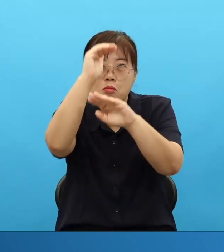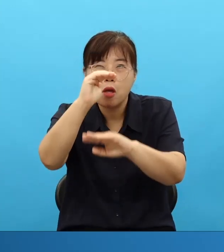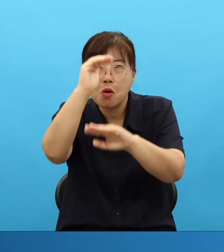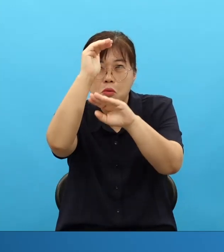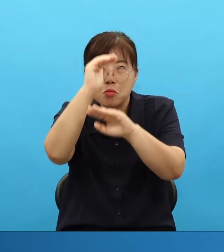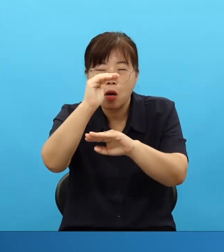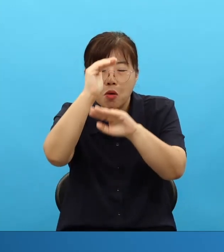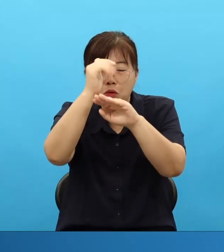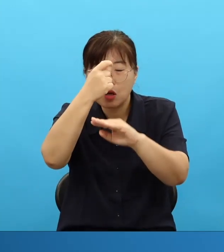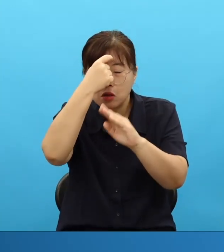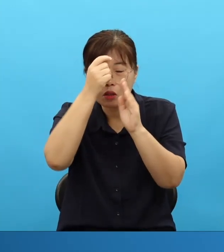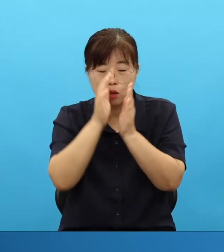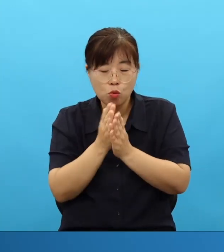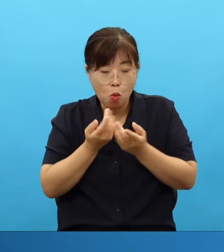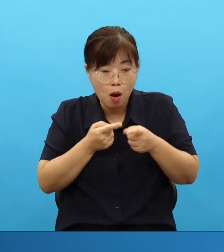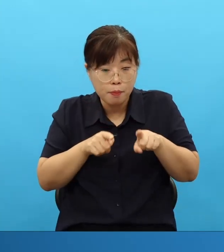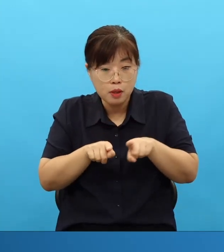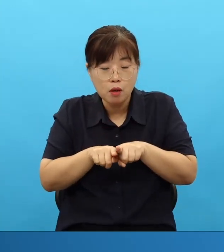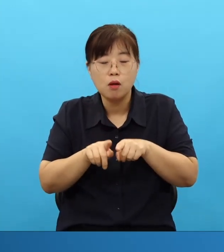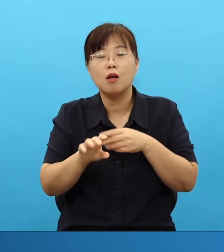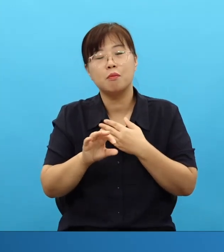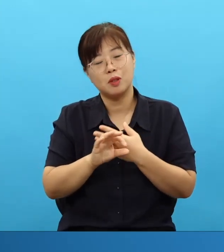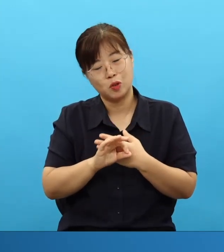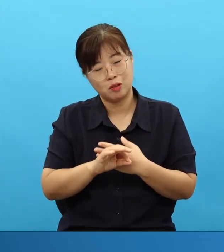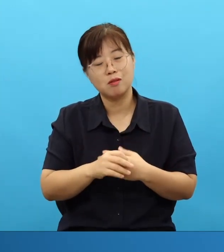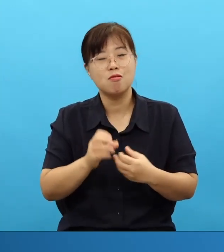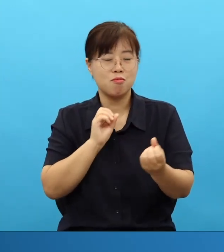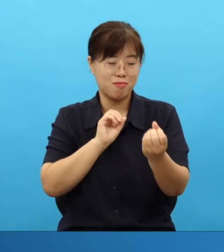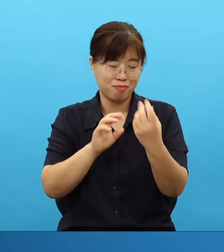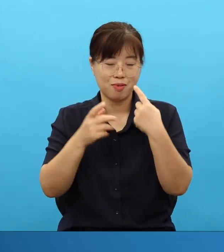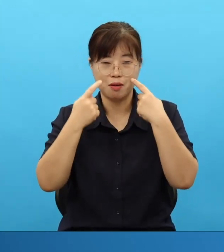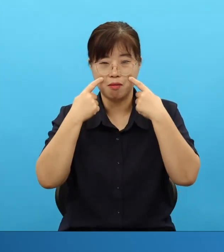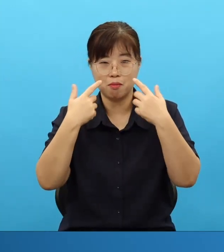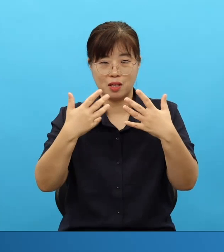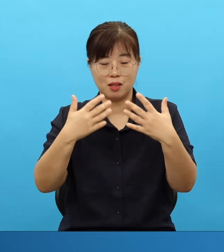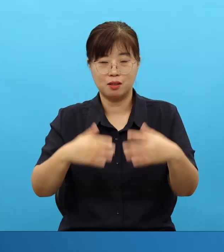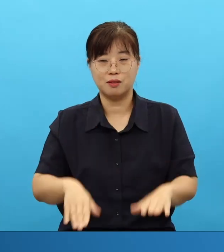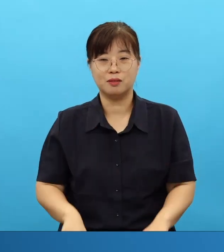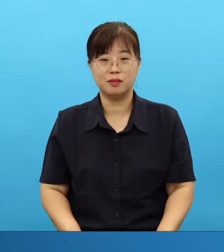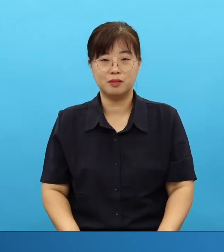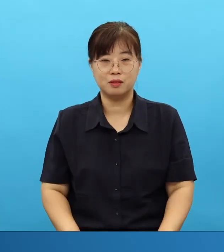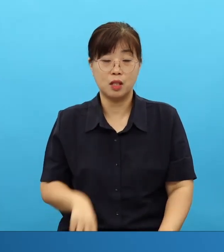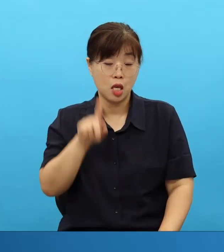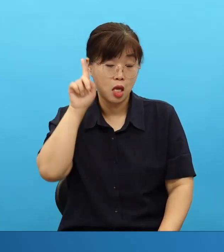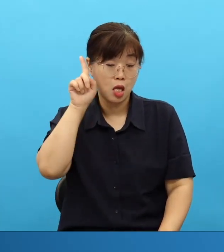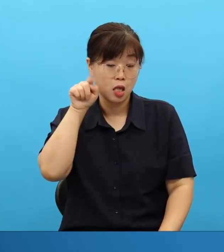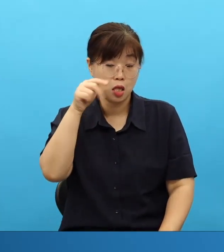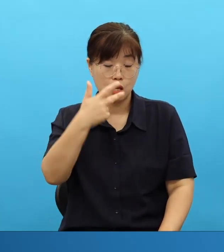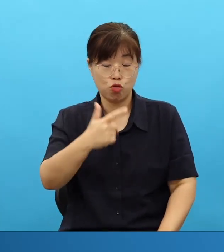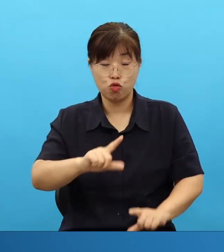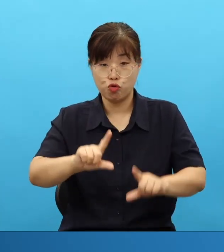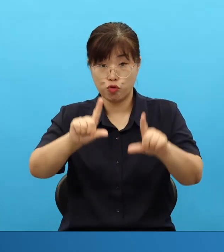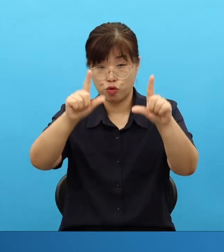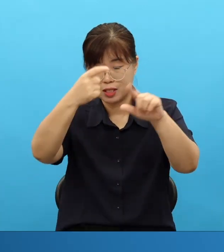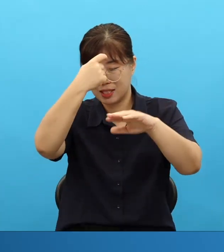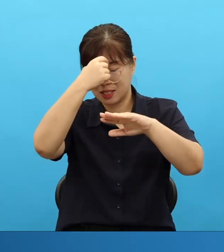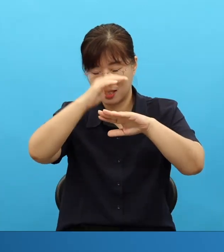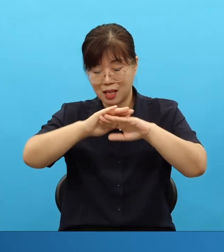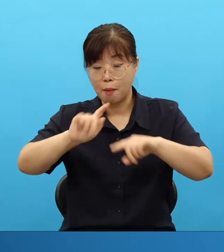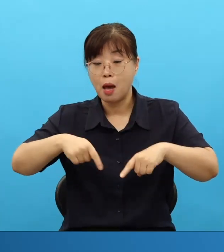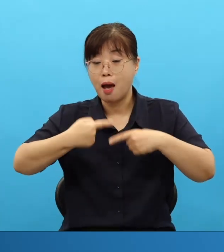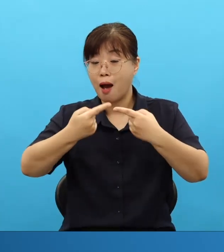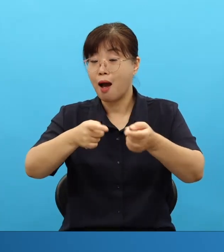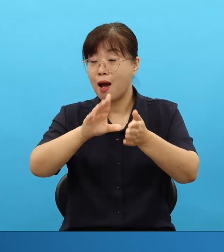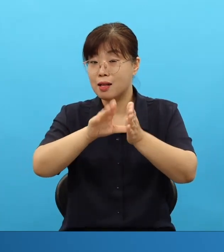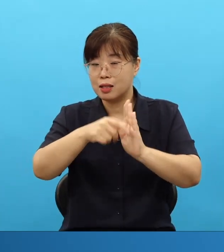되겠죠 만약에 주일날 일 여러분들이 기도할 수 있는 비밀속으로 들어간다면 진짜 굉장히 몇세